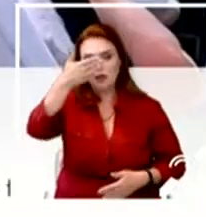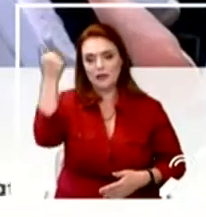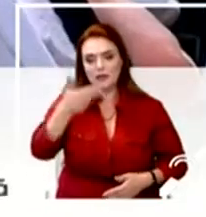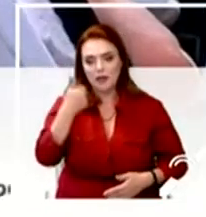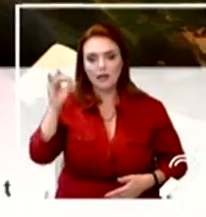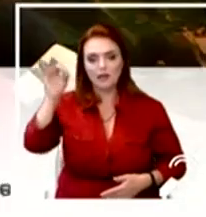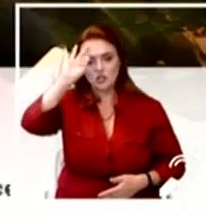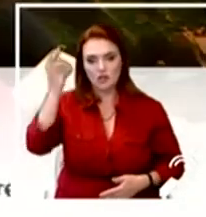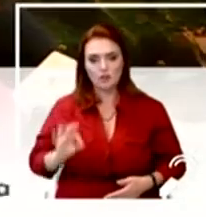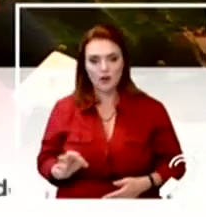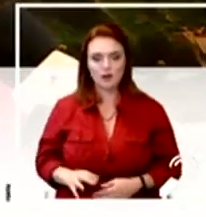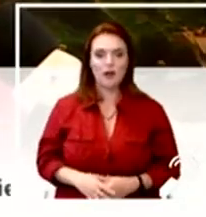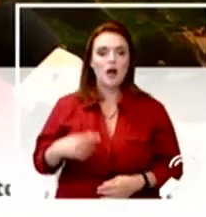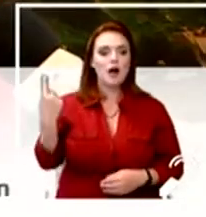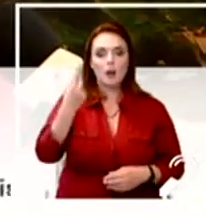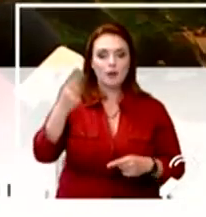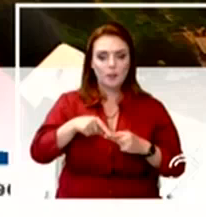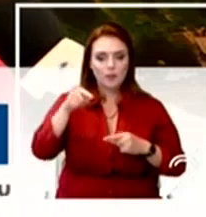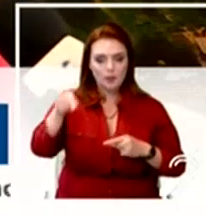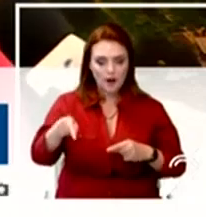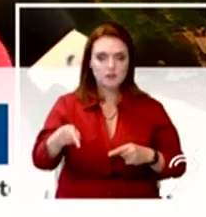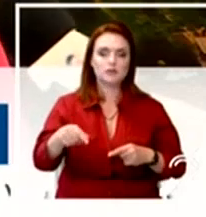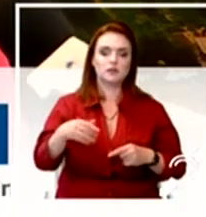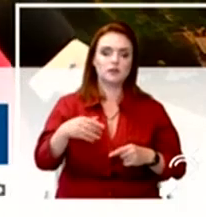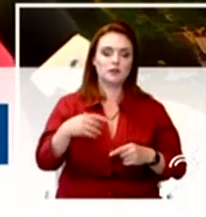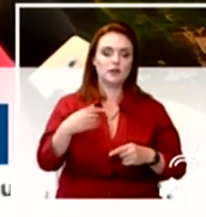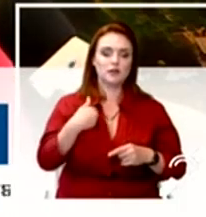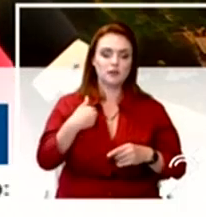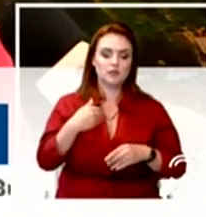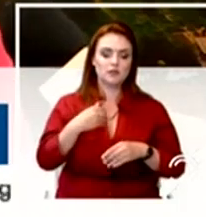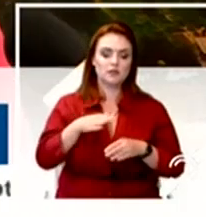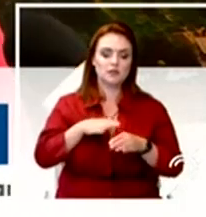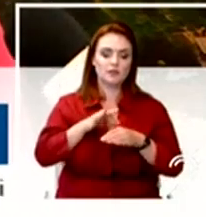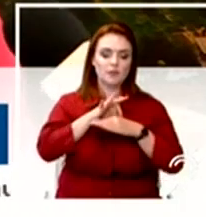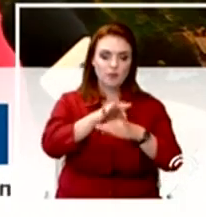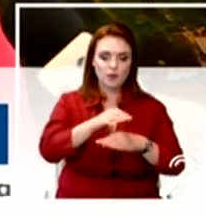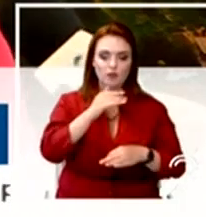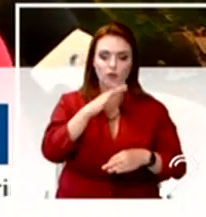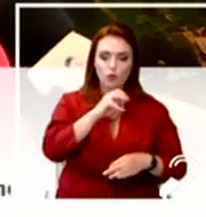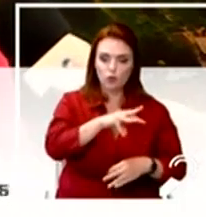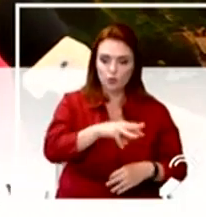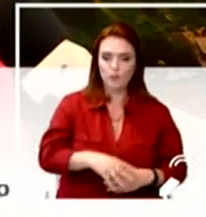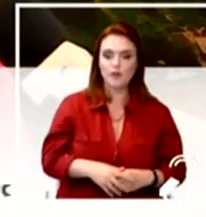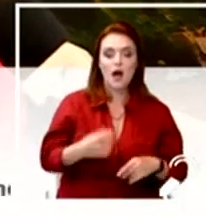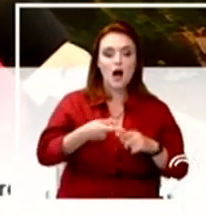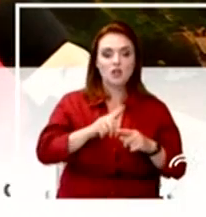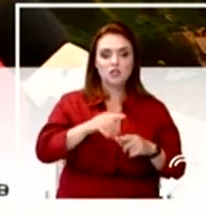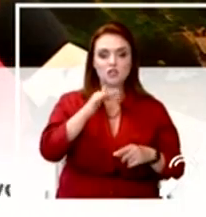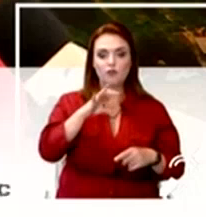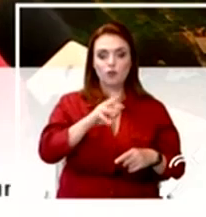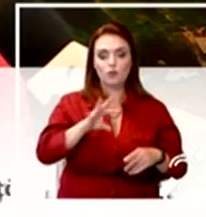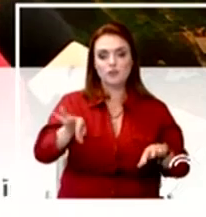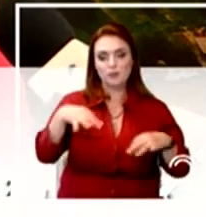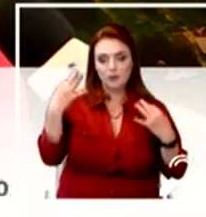și Germania. Ca prim pas va fi acest forum organizat de către Asociația Națională pentru Turism Medical. Acest forum ne va permite să